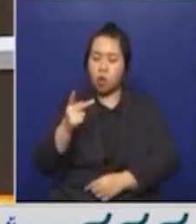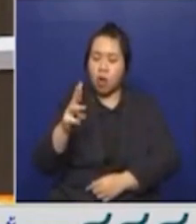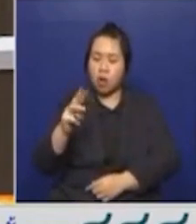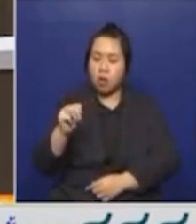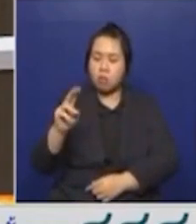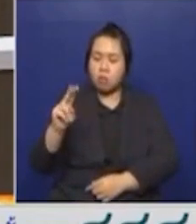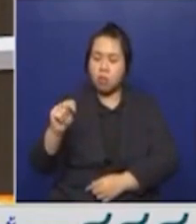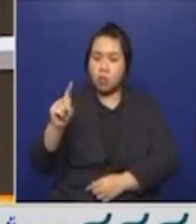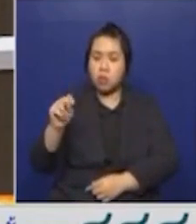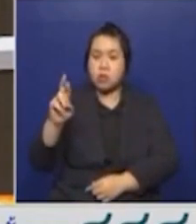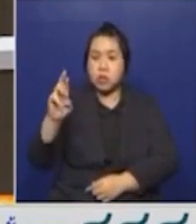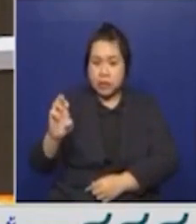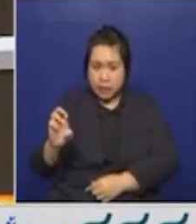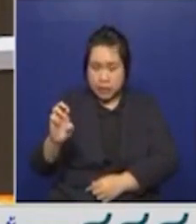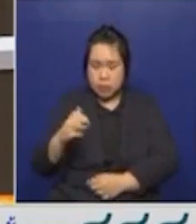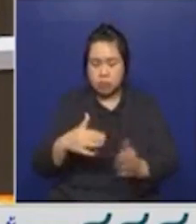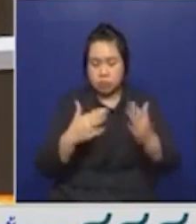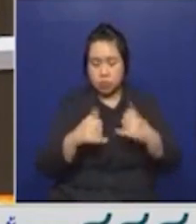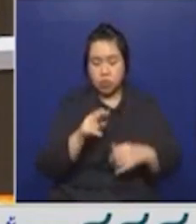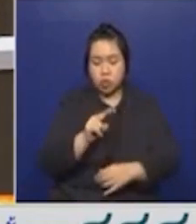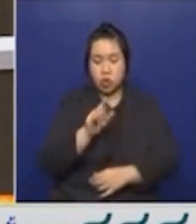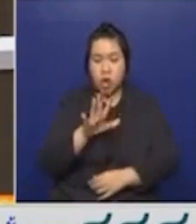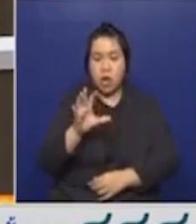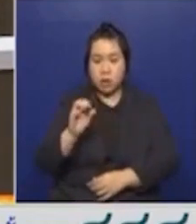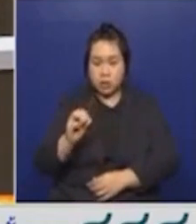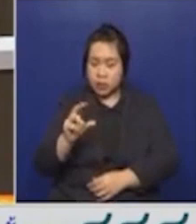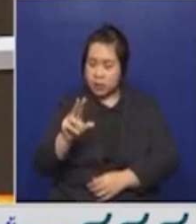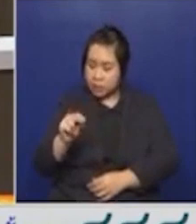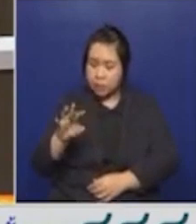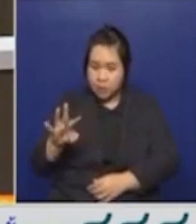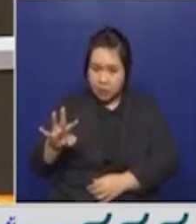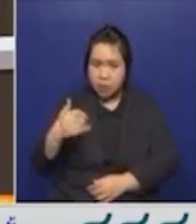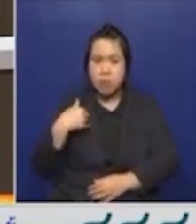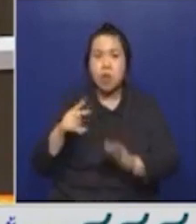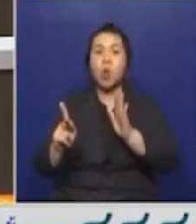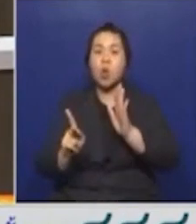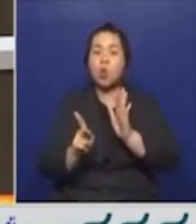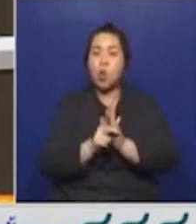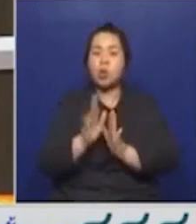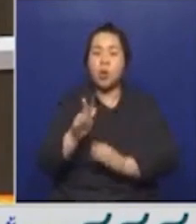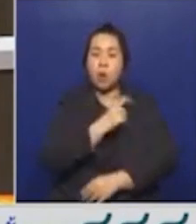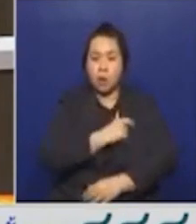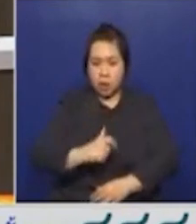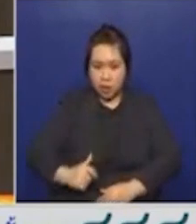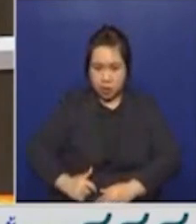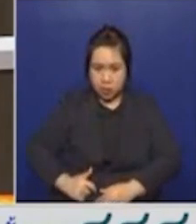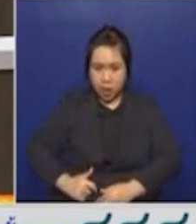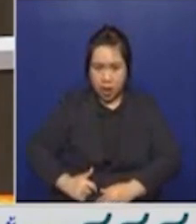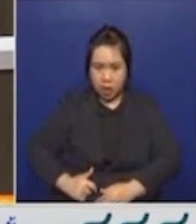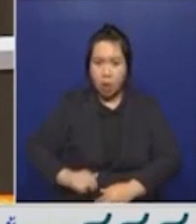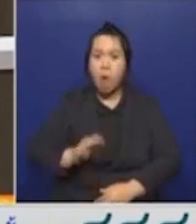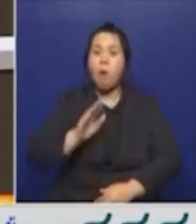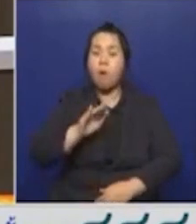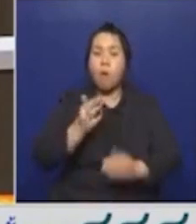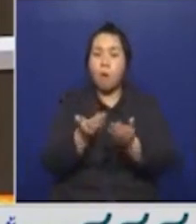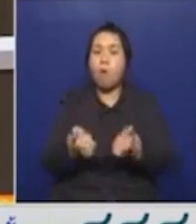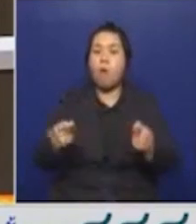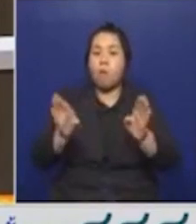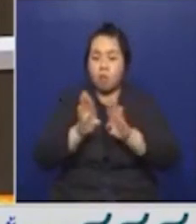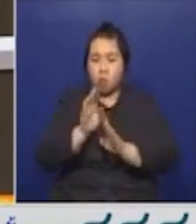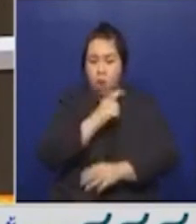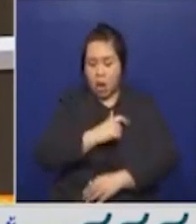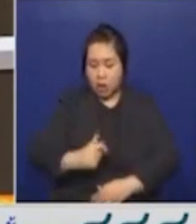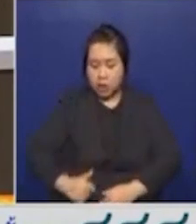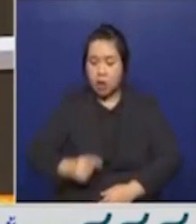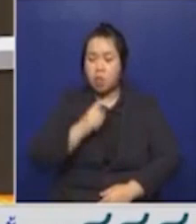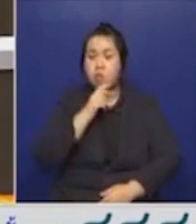รัฐธรรมนูญ 2534นะคะมีการแก้ไขกฎมณเฑียรบาลว่าด้วยการสืบราชสันตติวงศ์นะคะจากที่ต้องให้